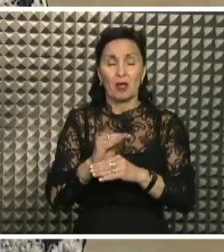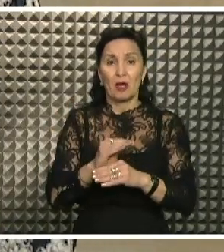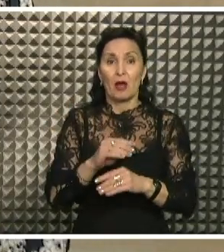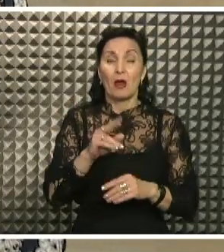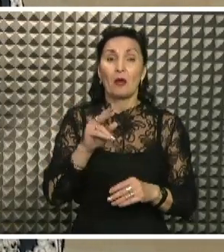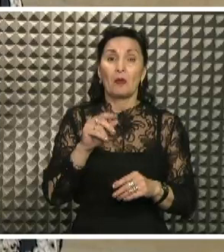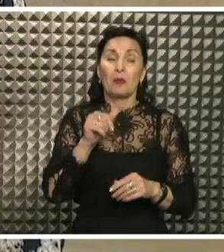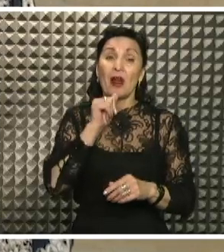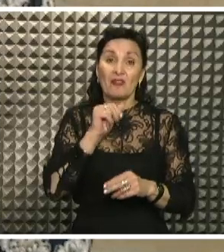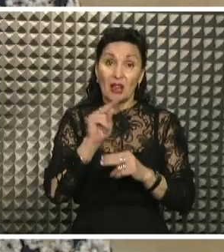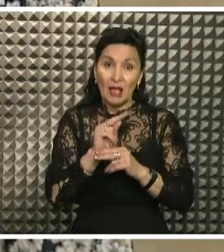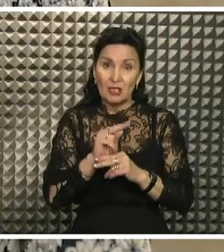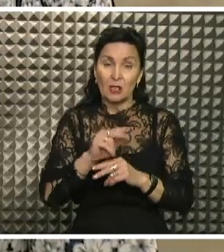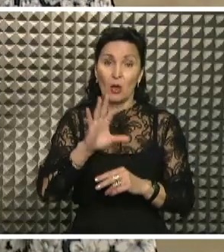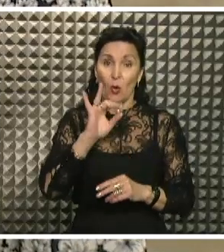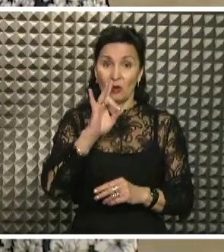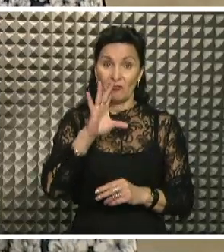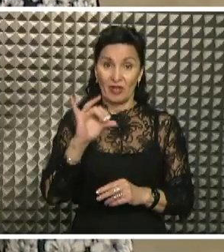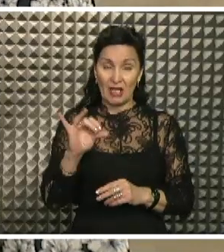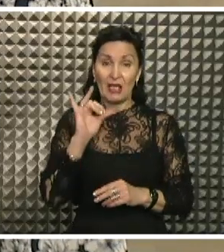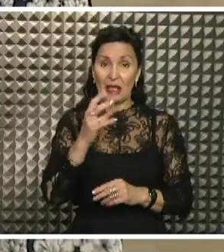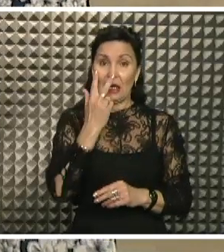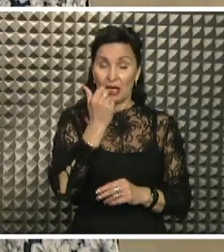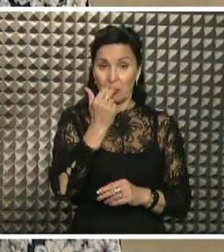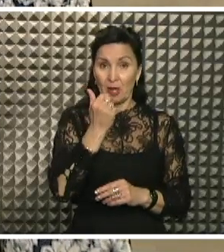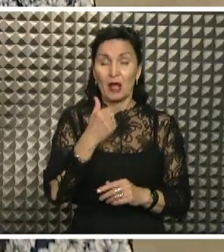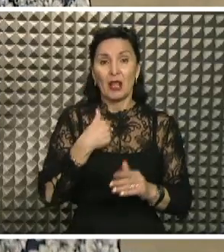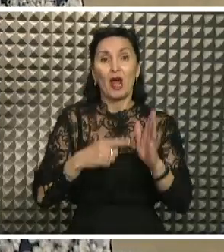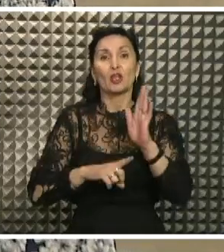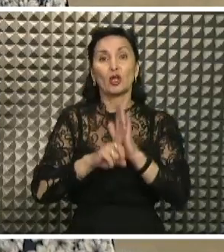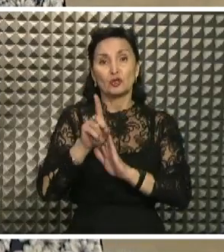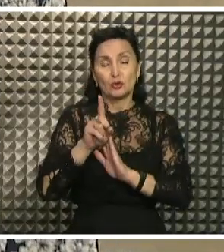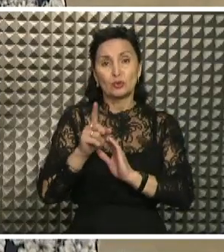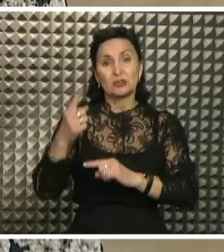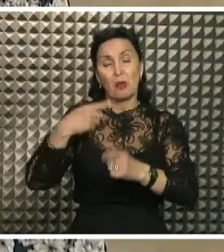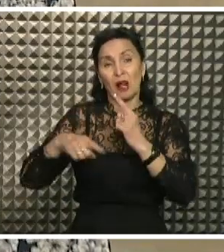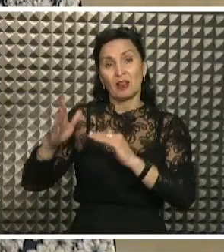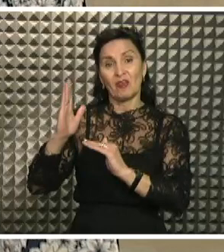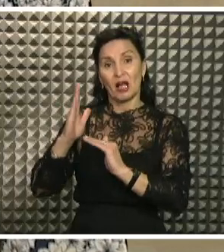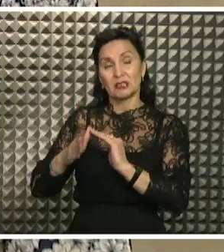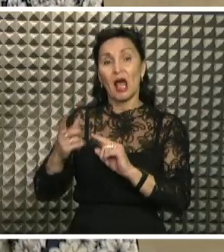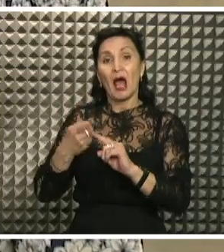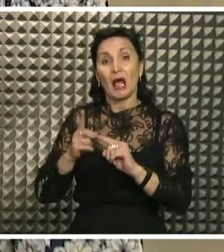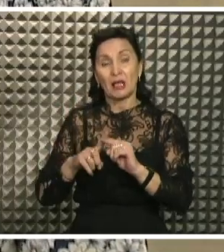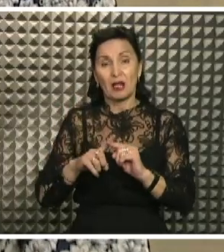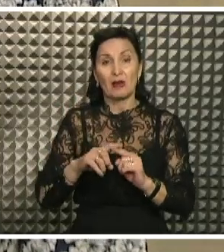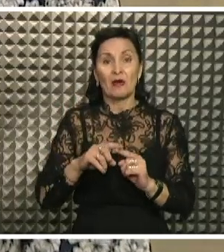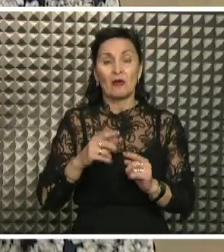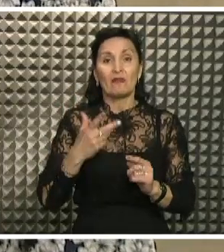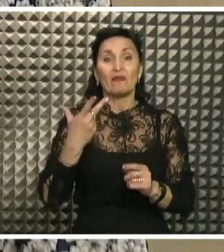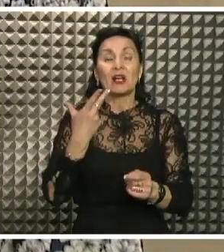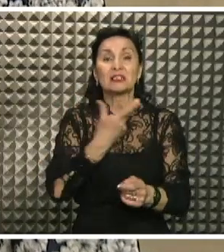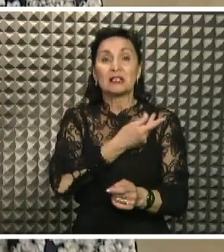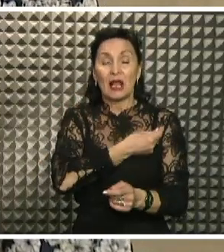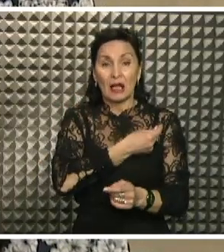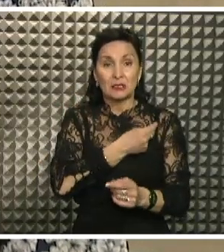качестве профилактики респираторно-вирусных инфекций и гриппа я начну с обратного конца. То есть это вакцинация, это